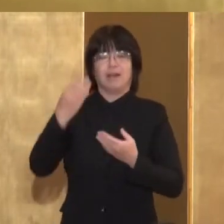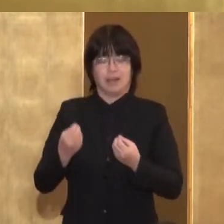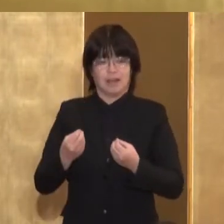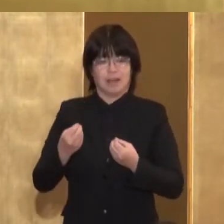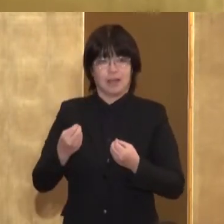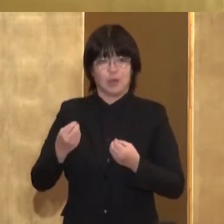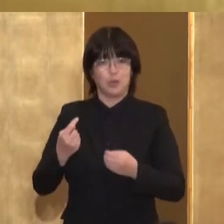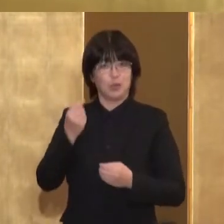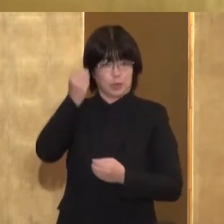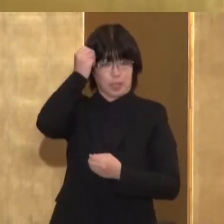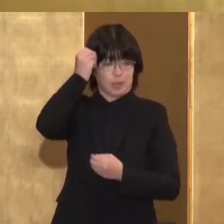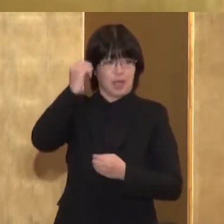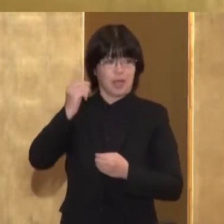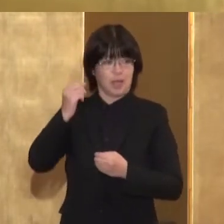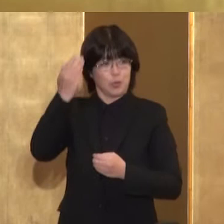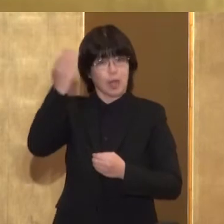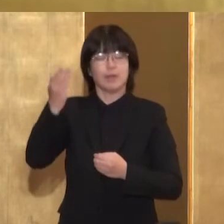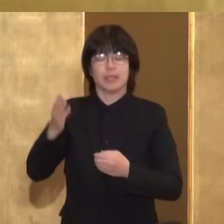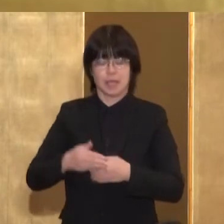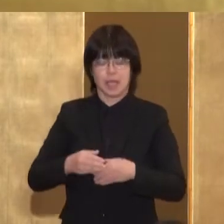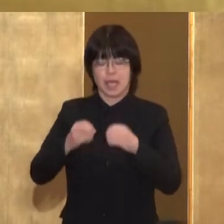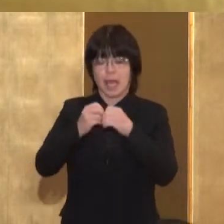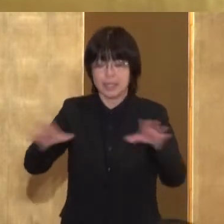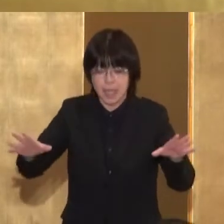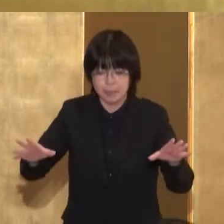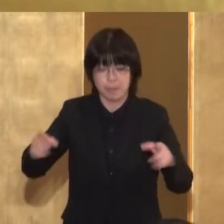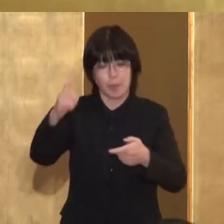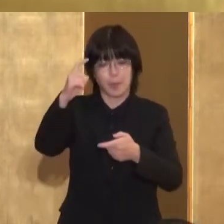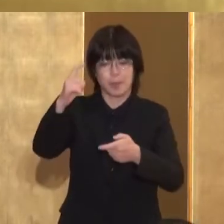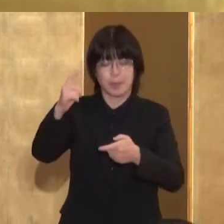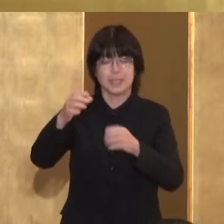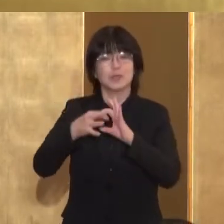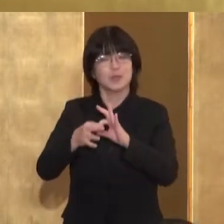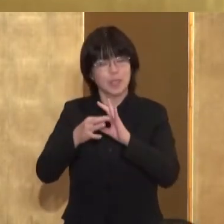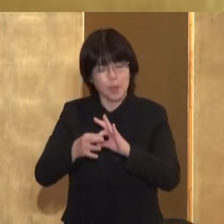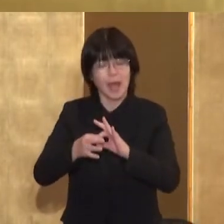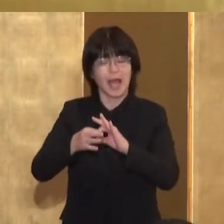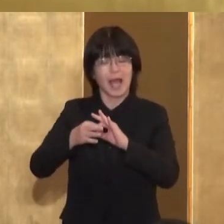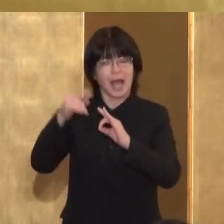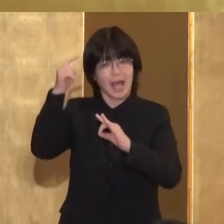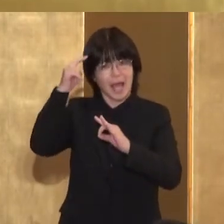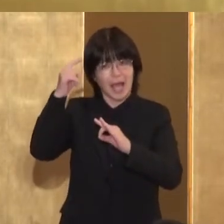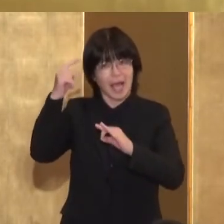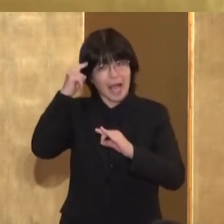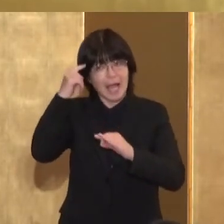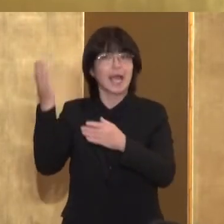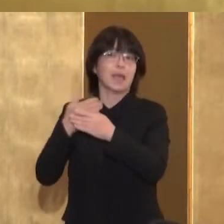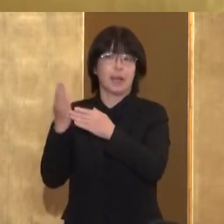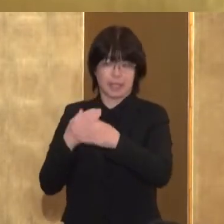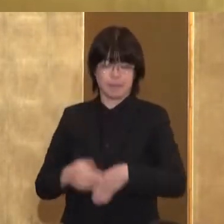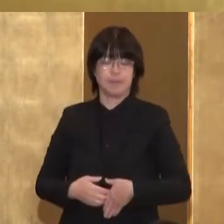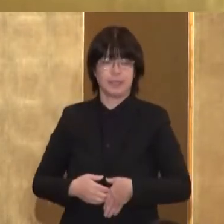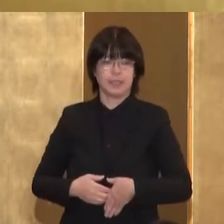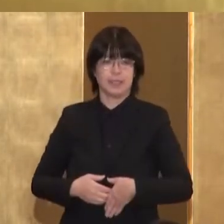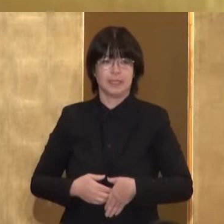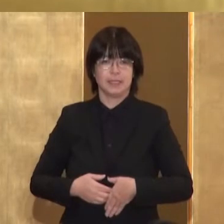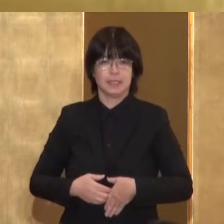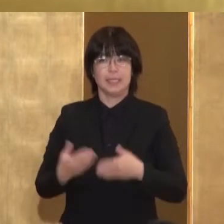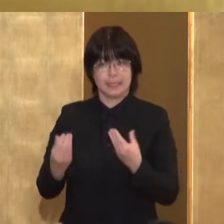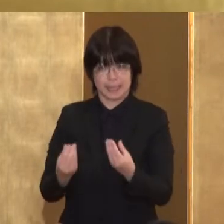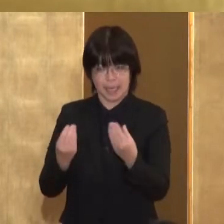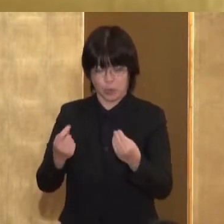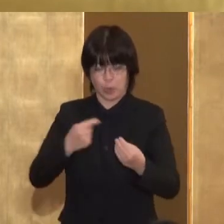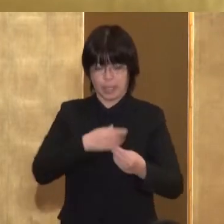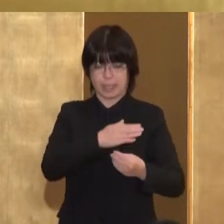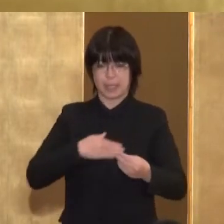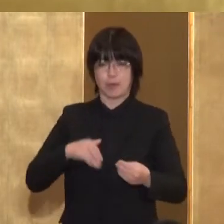脳裏に浮かんだわけでありますが、全く解散については考えておりません。しっかりと我々は